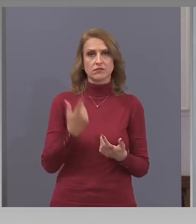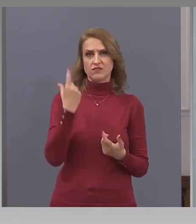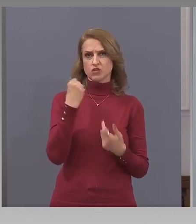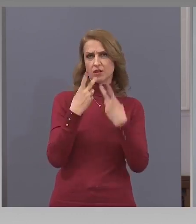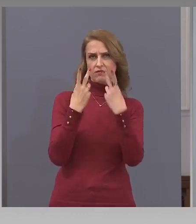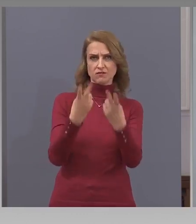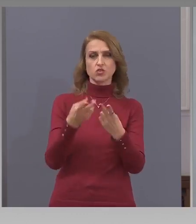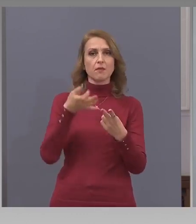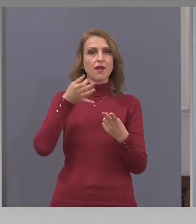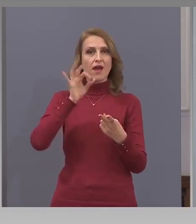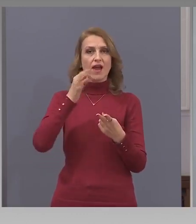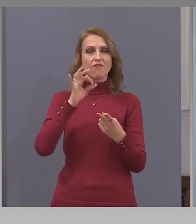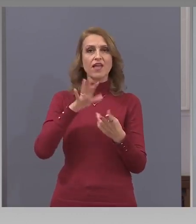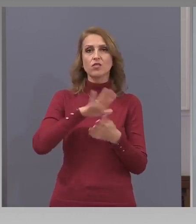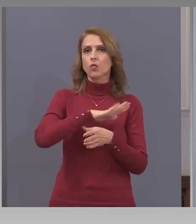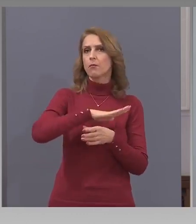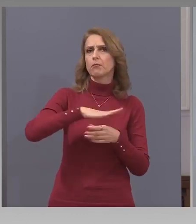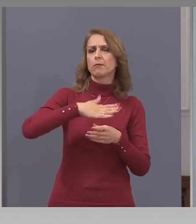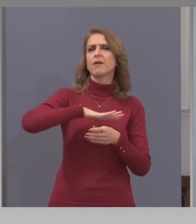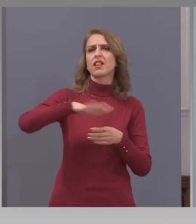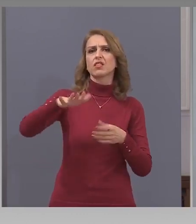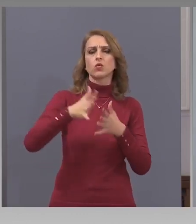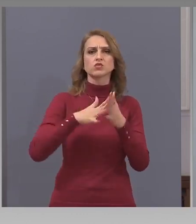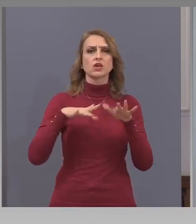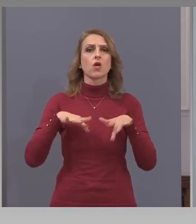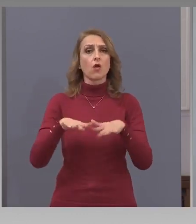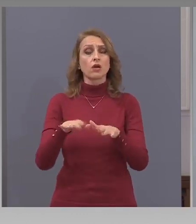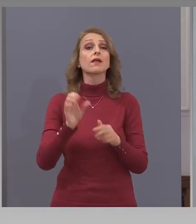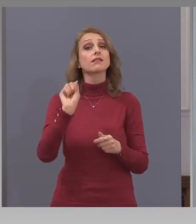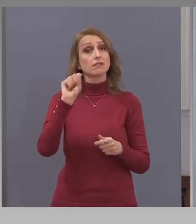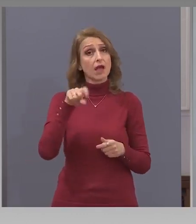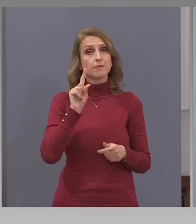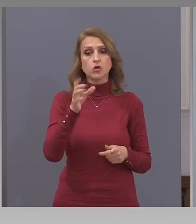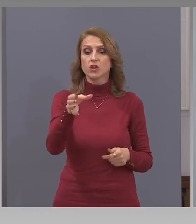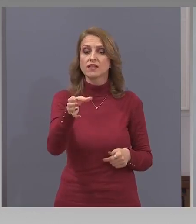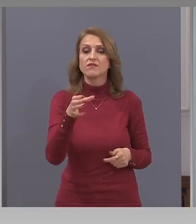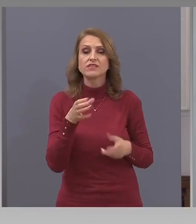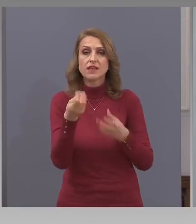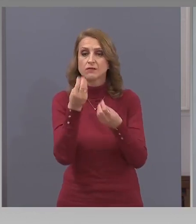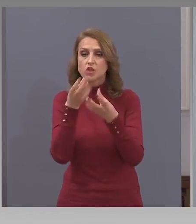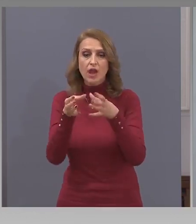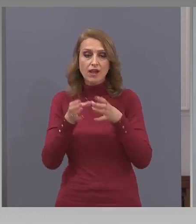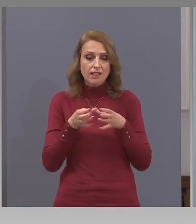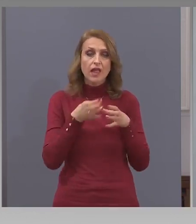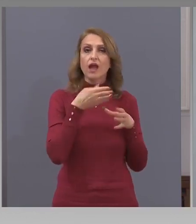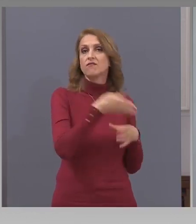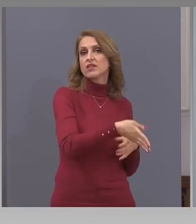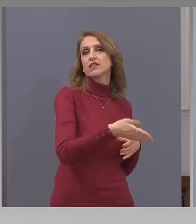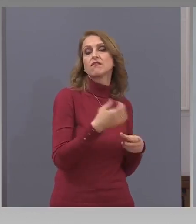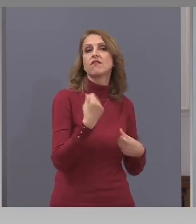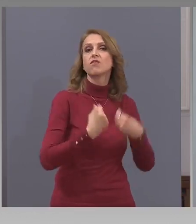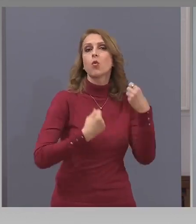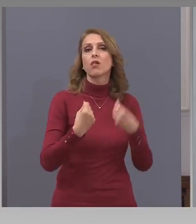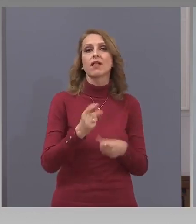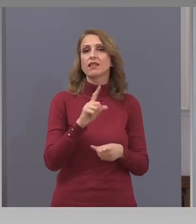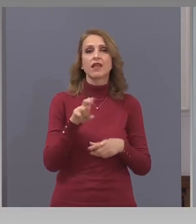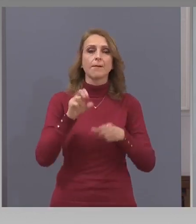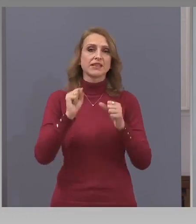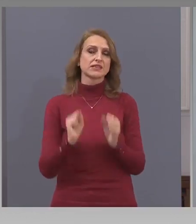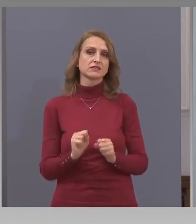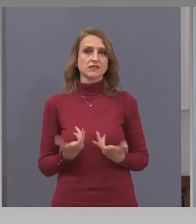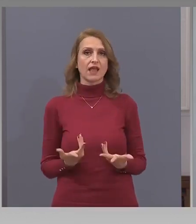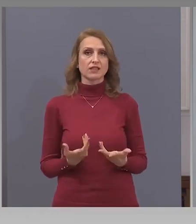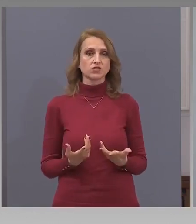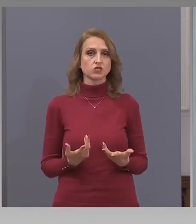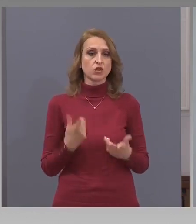хора. Затова днеска сложихме. Да, можеш си вземеш каквото искаш за хранене, като се качиш колата, си го едеш, няма да сядаш там. Днеска